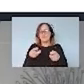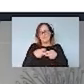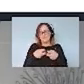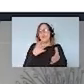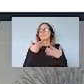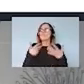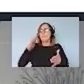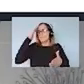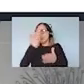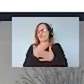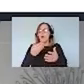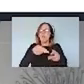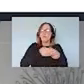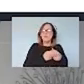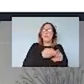narzędzia, które pomagają